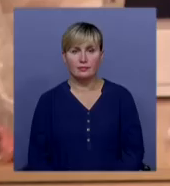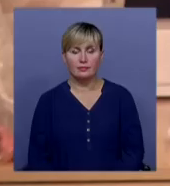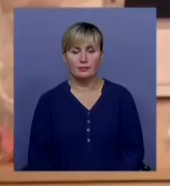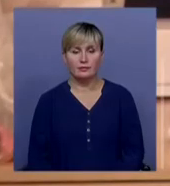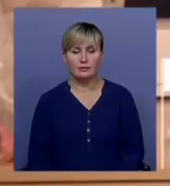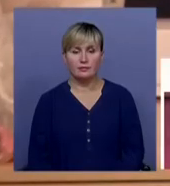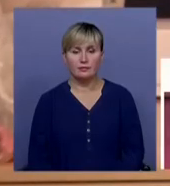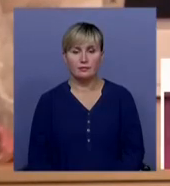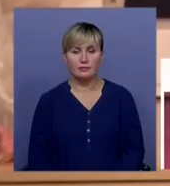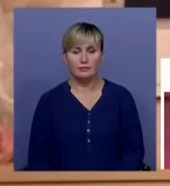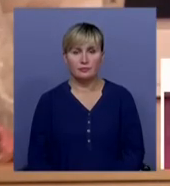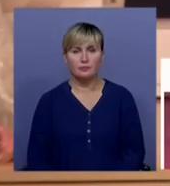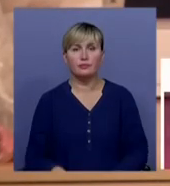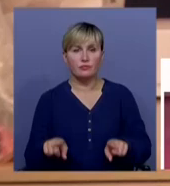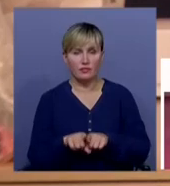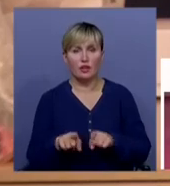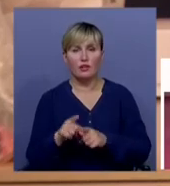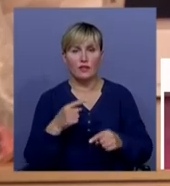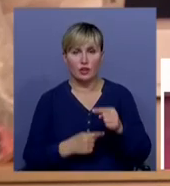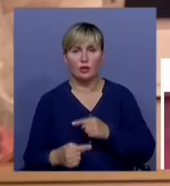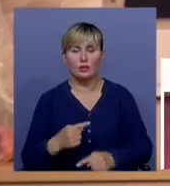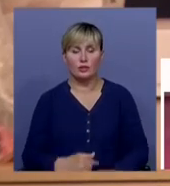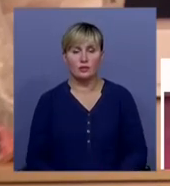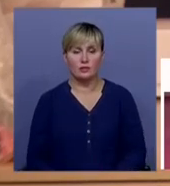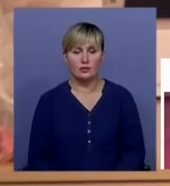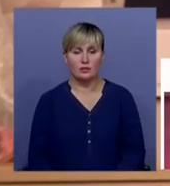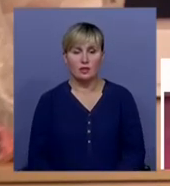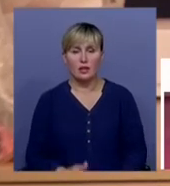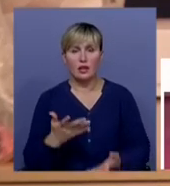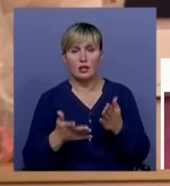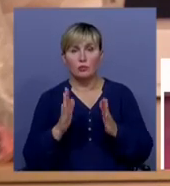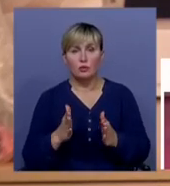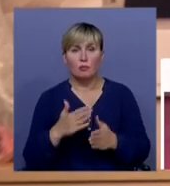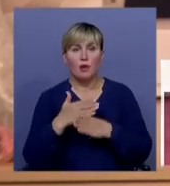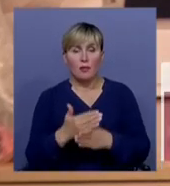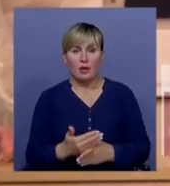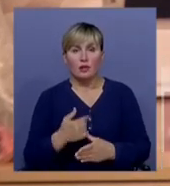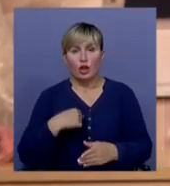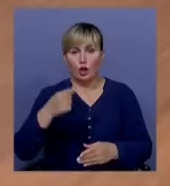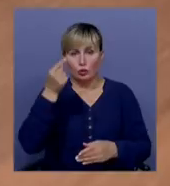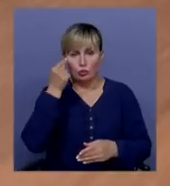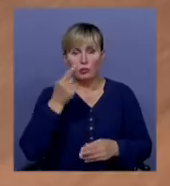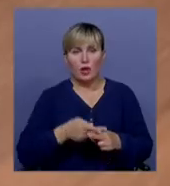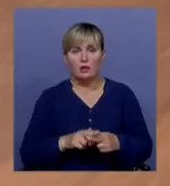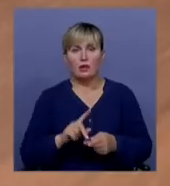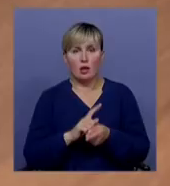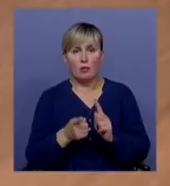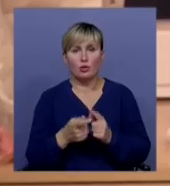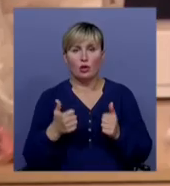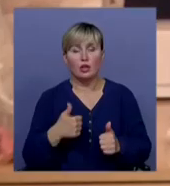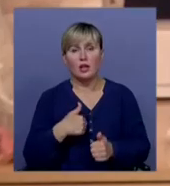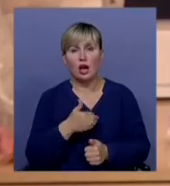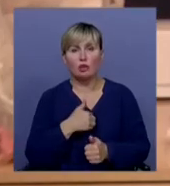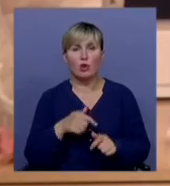Боже, даже все равно вернется же. Если будем помогать дальше, я думаю, это наоборот хорошо. Но я